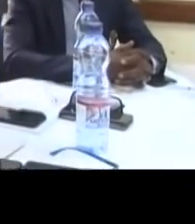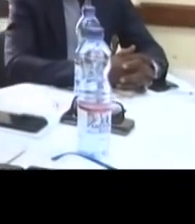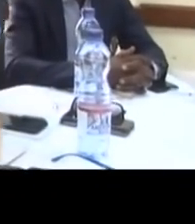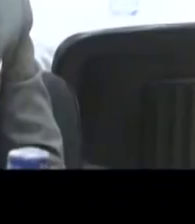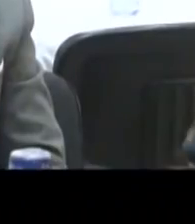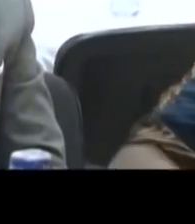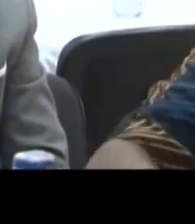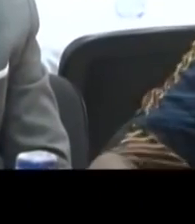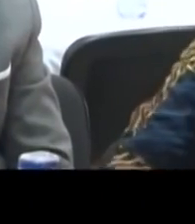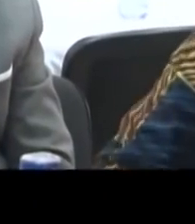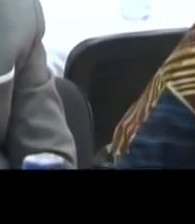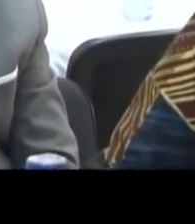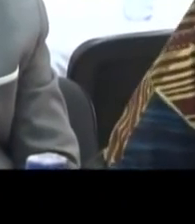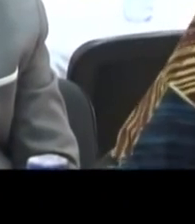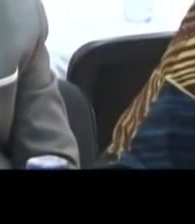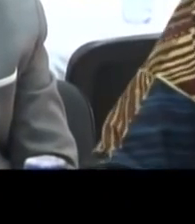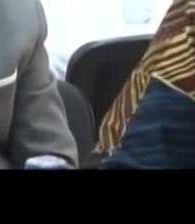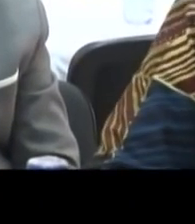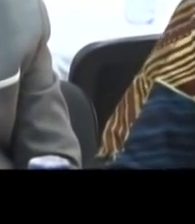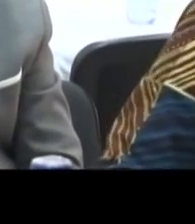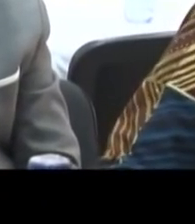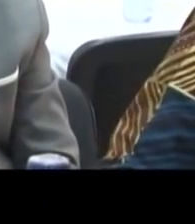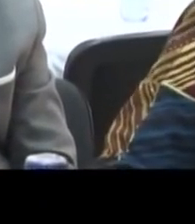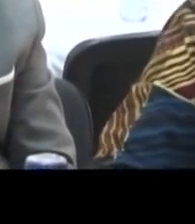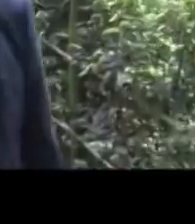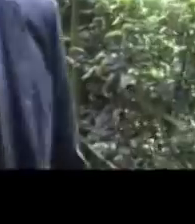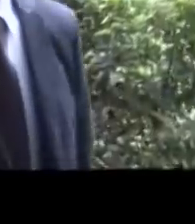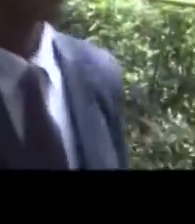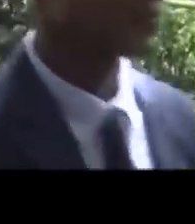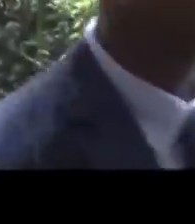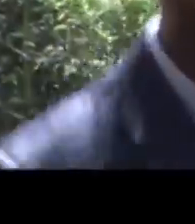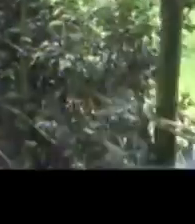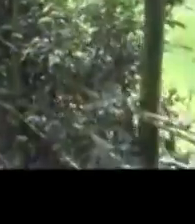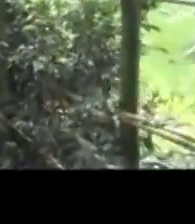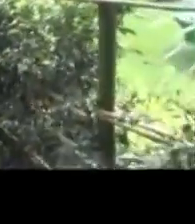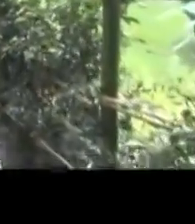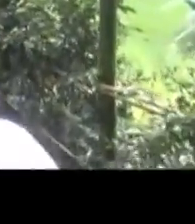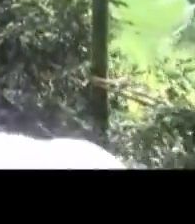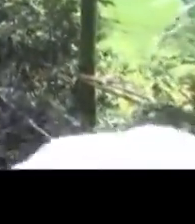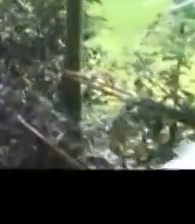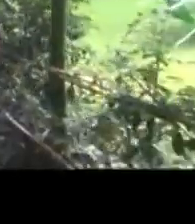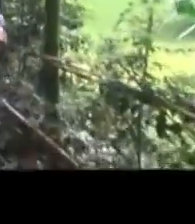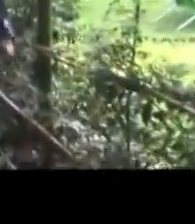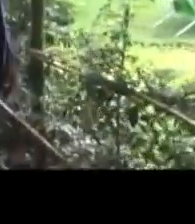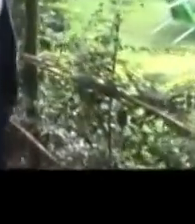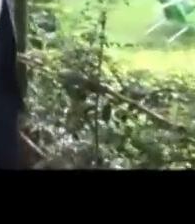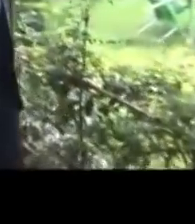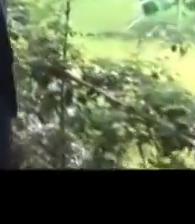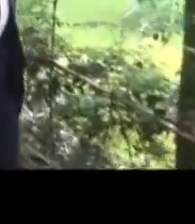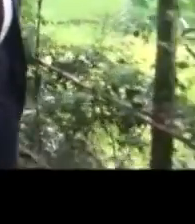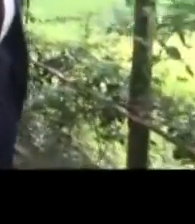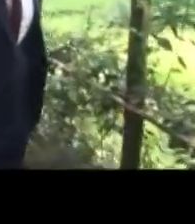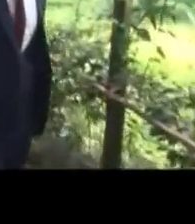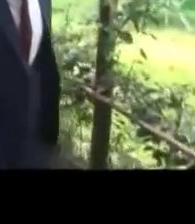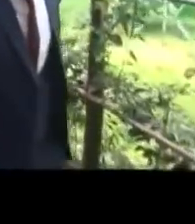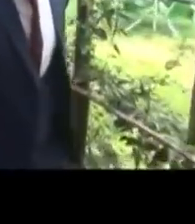ainsi que différents participants attendent l'arrivée du ministre patrick millan ministre de la communication et médias est attendu